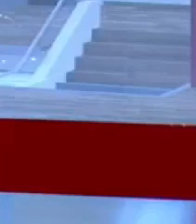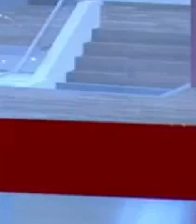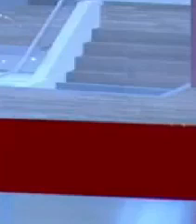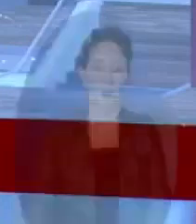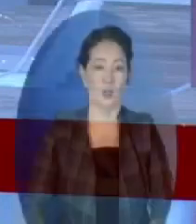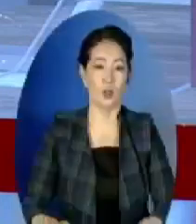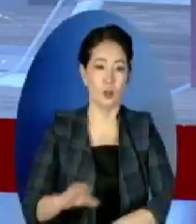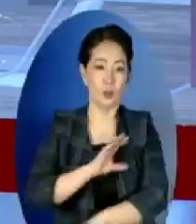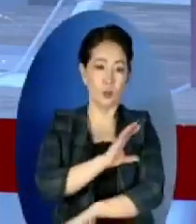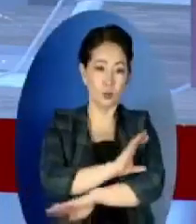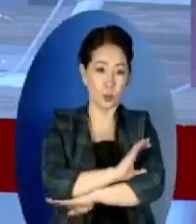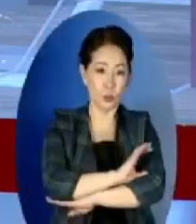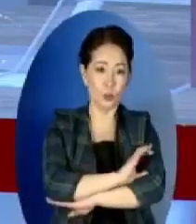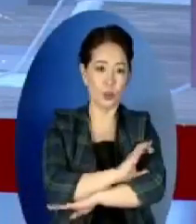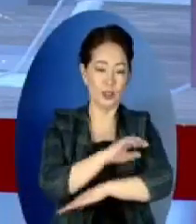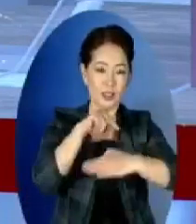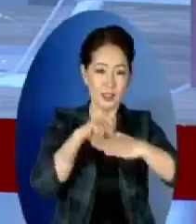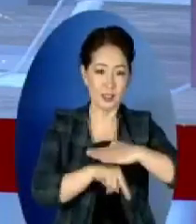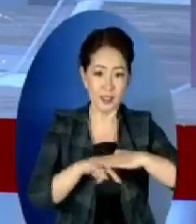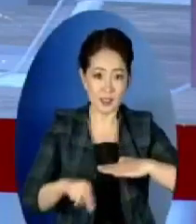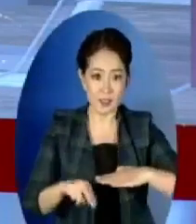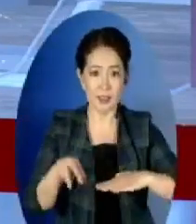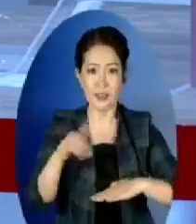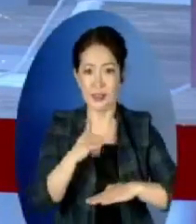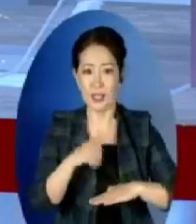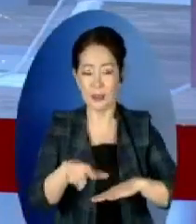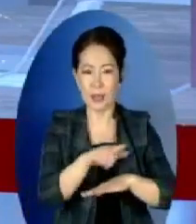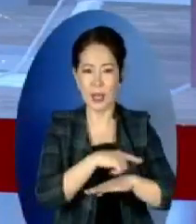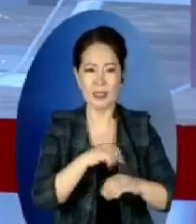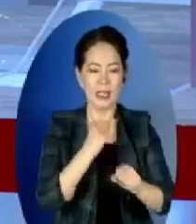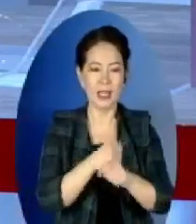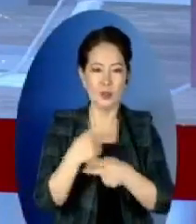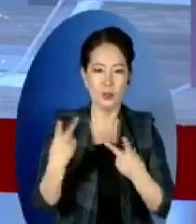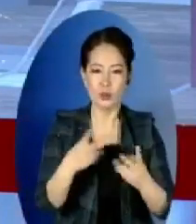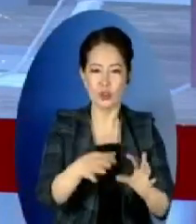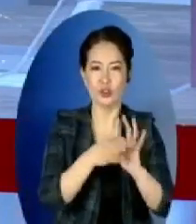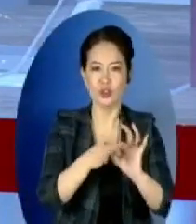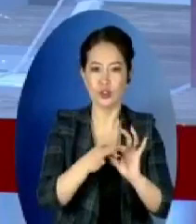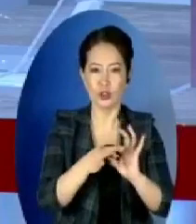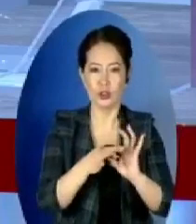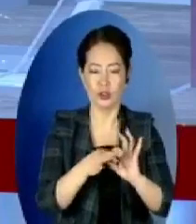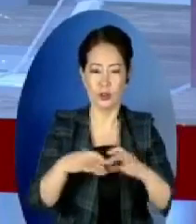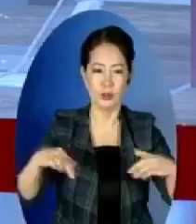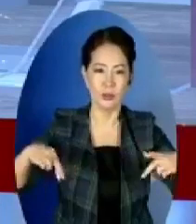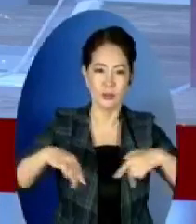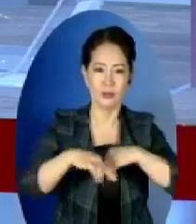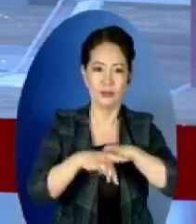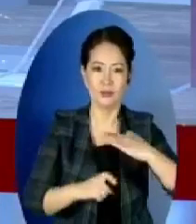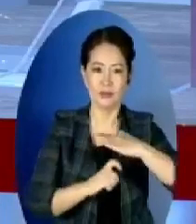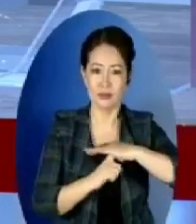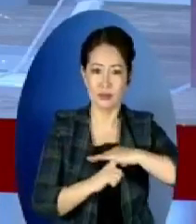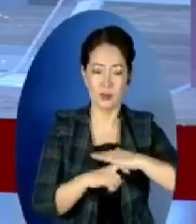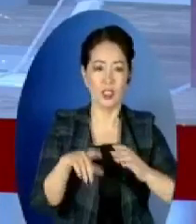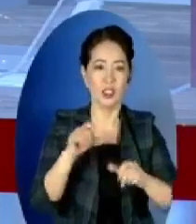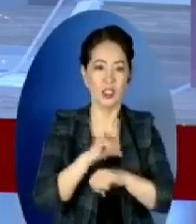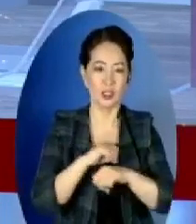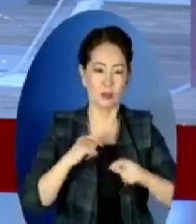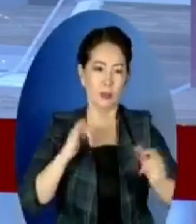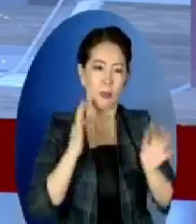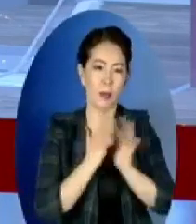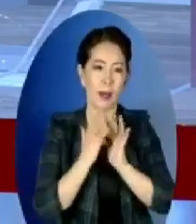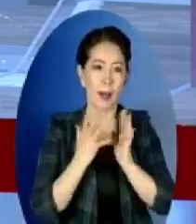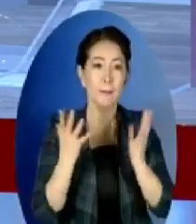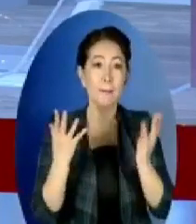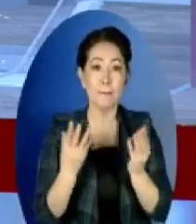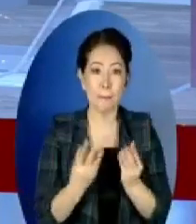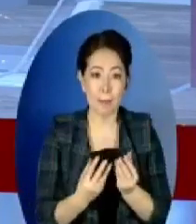Сургууль цэцэрлэг болон тодорхой тооны үйлчлэгийн газруудын үйл ажиллагаа бүрэн зогсоож, хөл хориг тогтоосонтой холбоотойгоор гадуур иргэдийн хөл хөдөлгөө огцсон багссан.